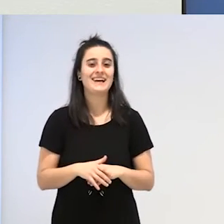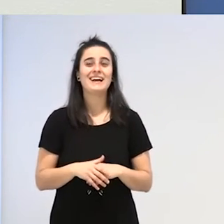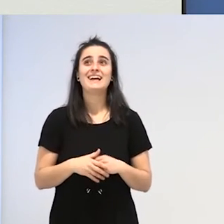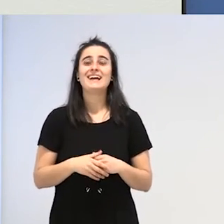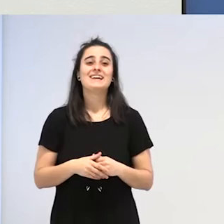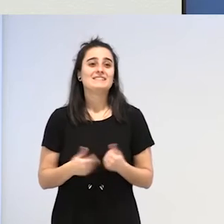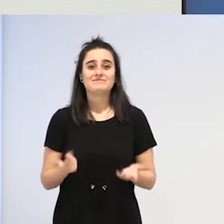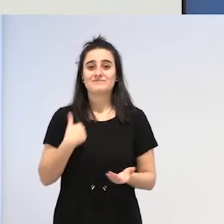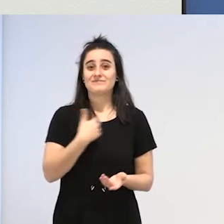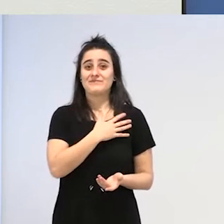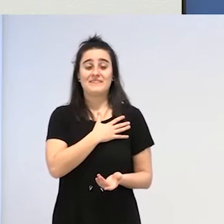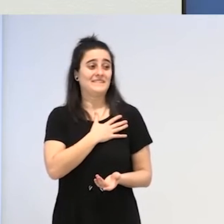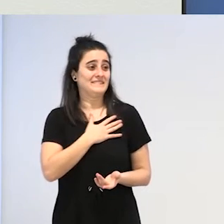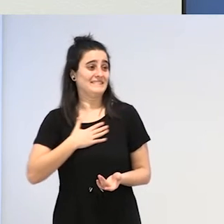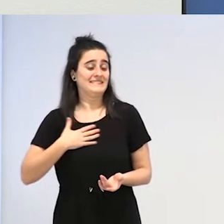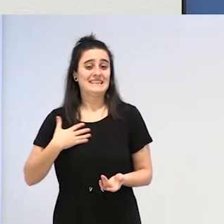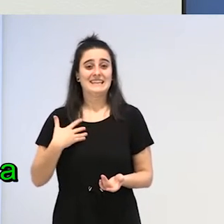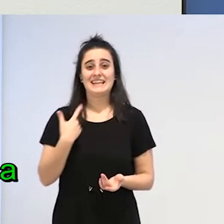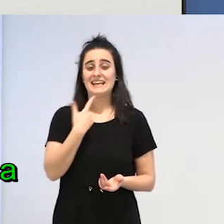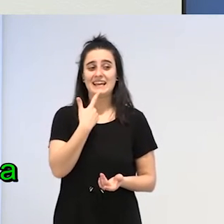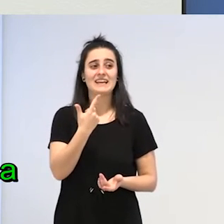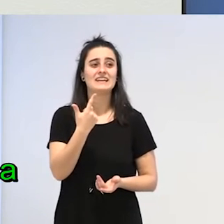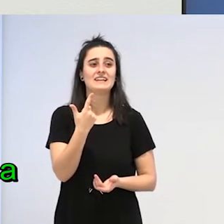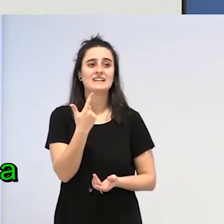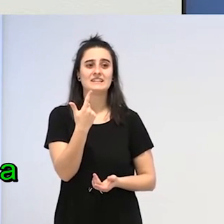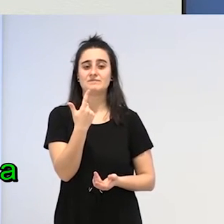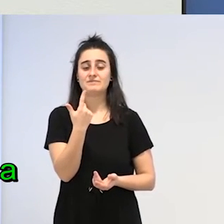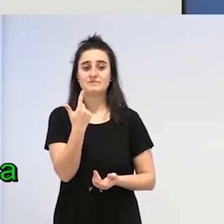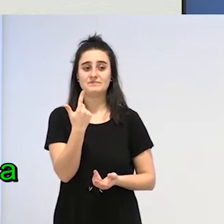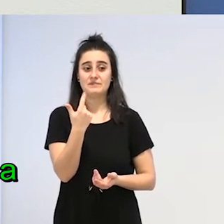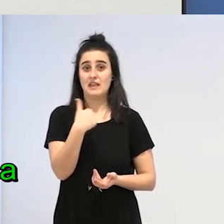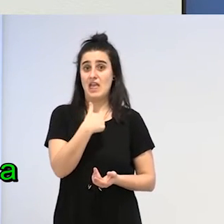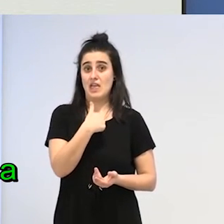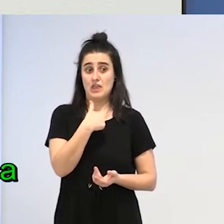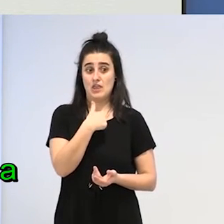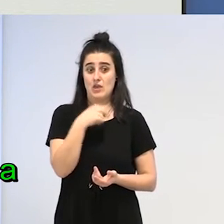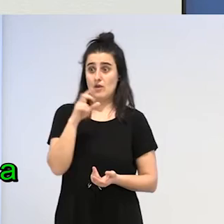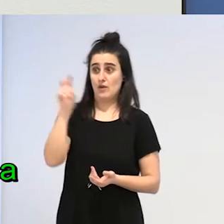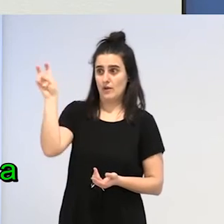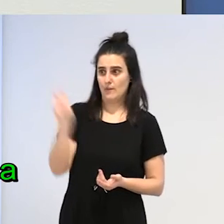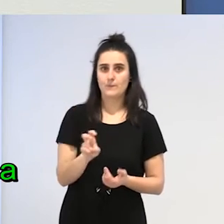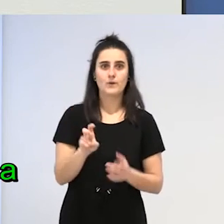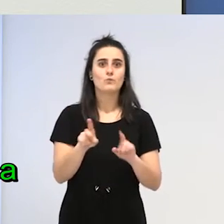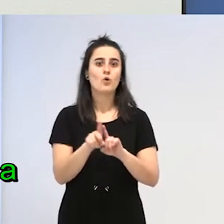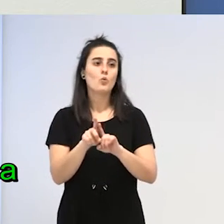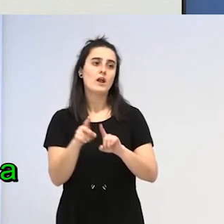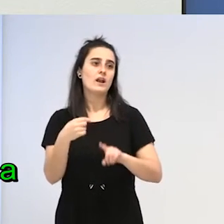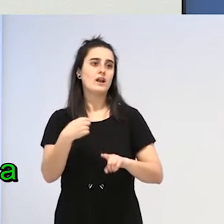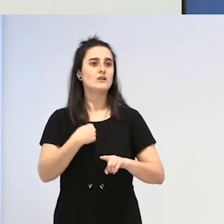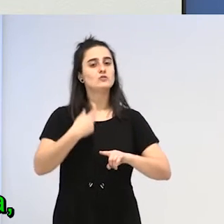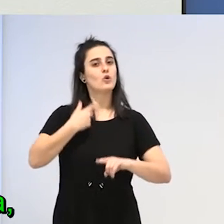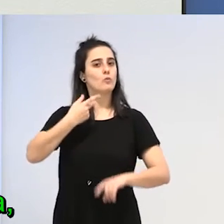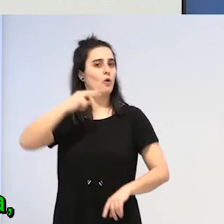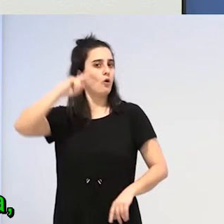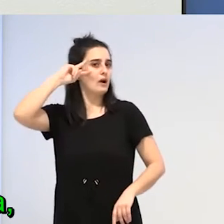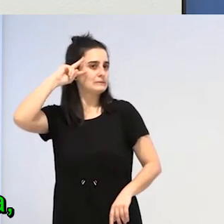Baina, bueno, esan nahi nuen lehenik eta behin, ni ona etorri naizela sale gisa eta ez aditu